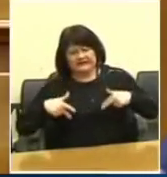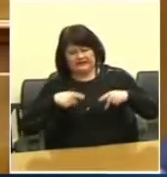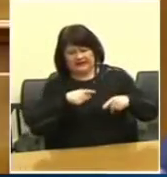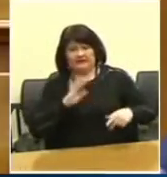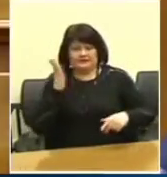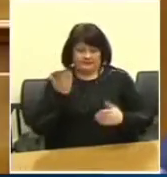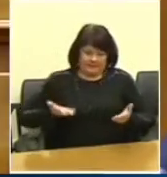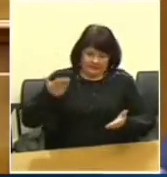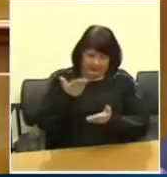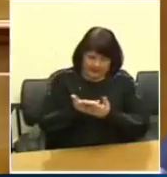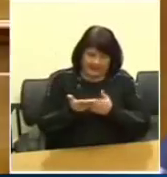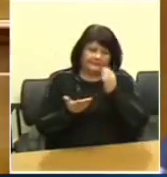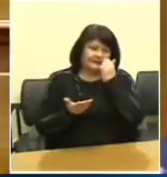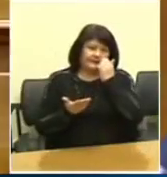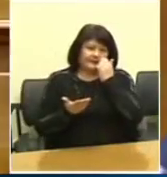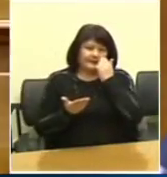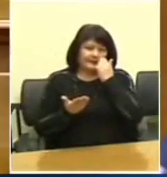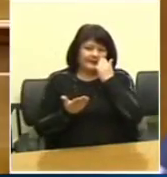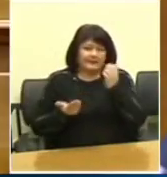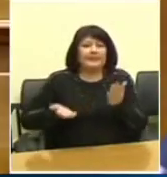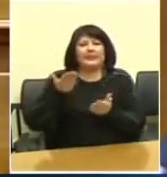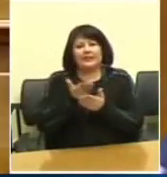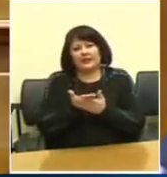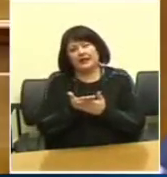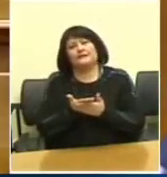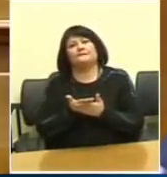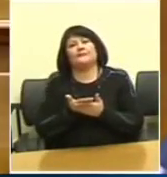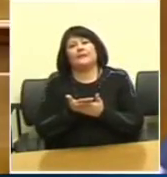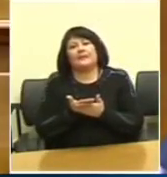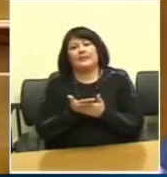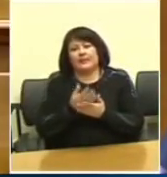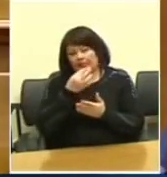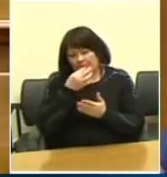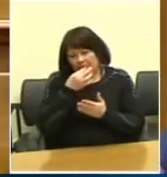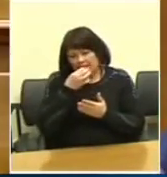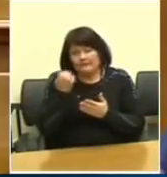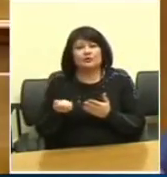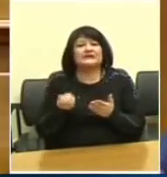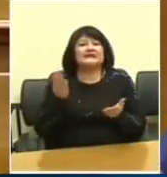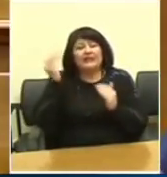καταθέτει πρόταση δυσπιστίας να μπορεί να την επιτύχει αν ταυτόχρονα